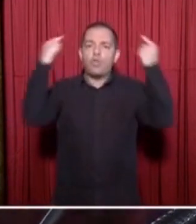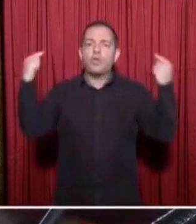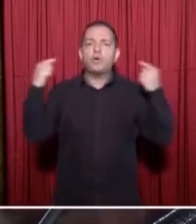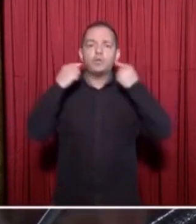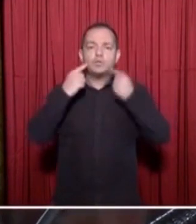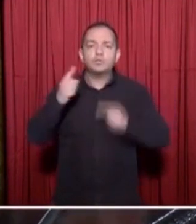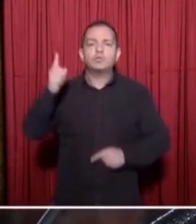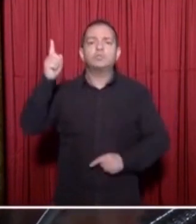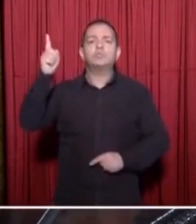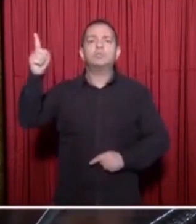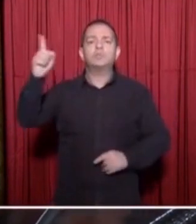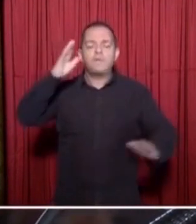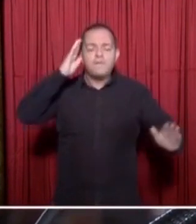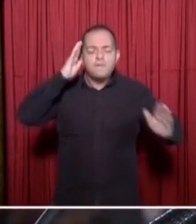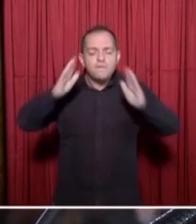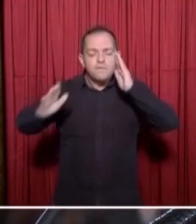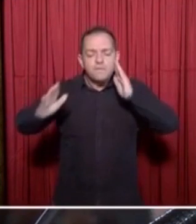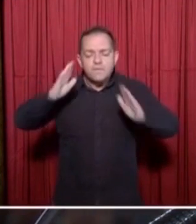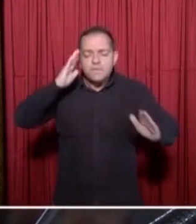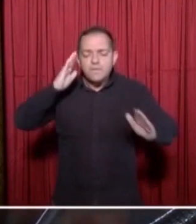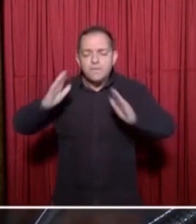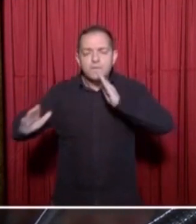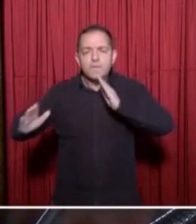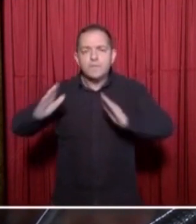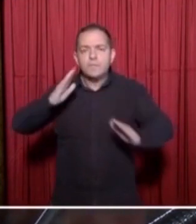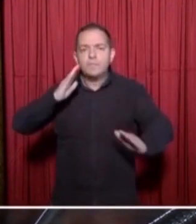ημών Χριστό το Θεό